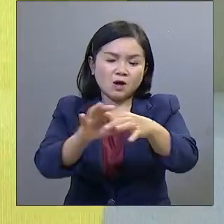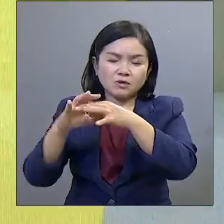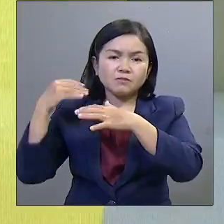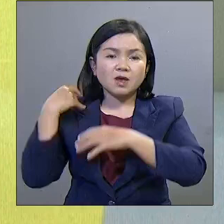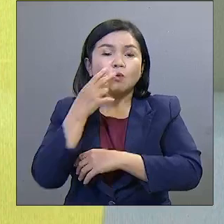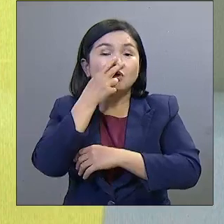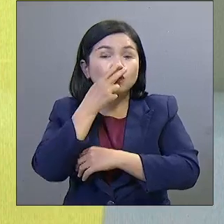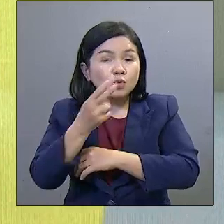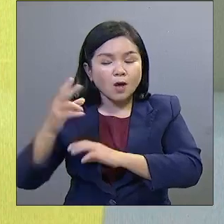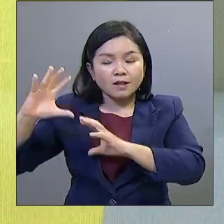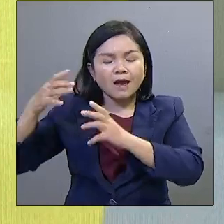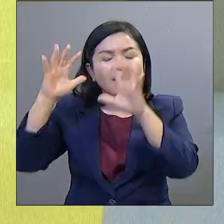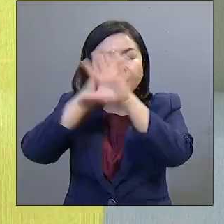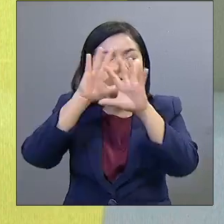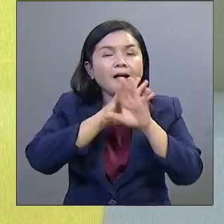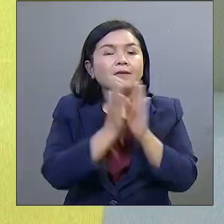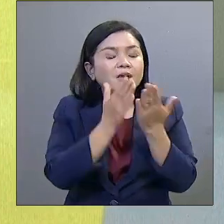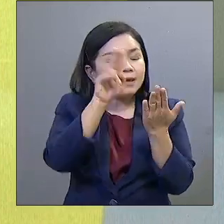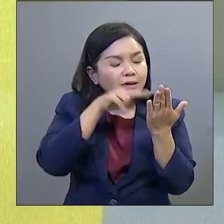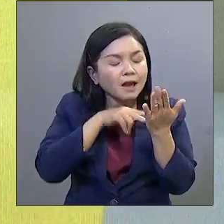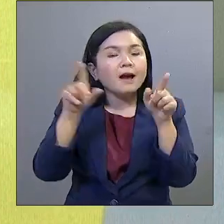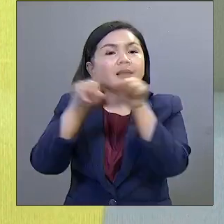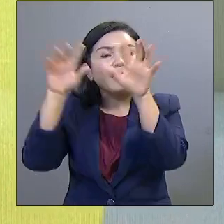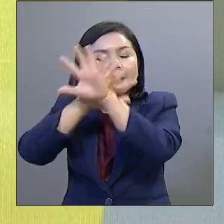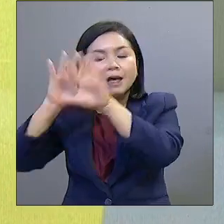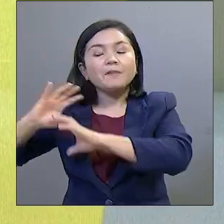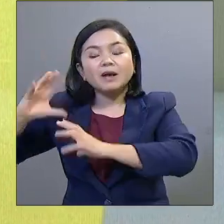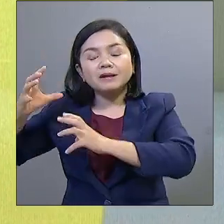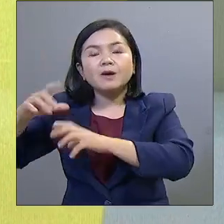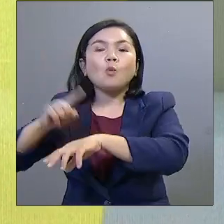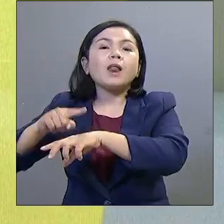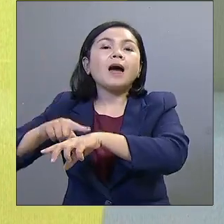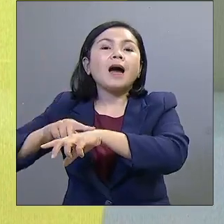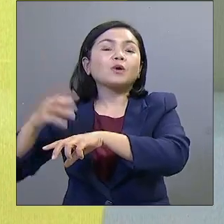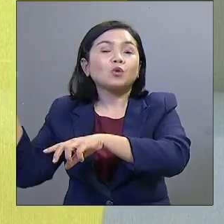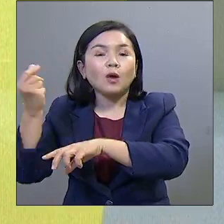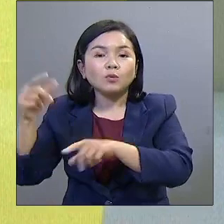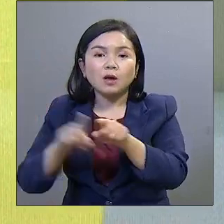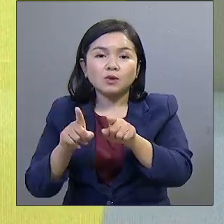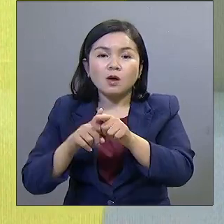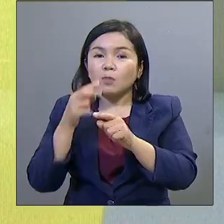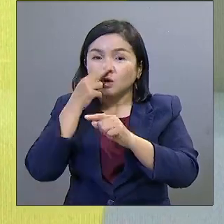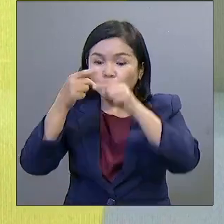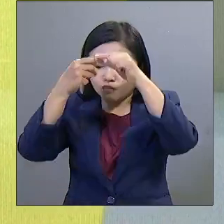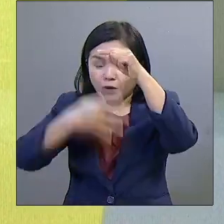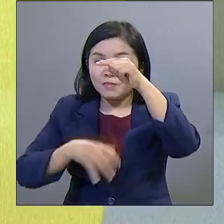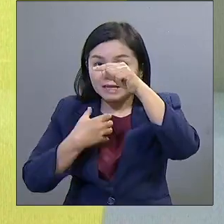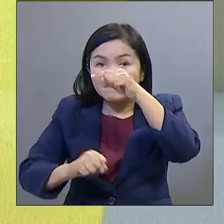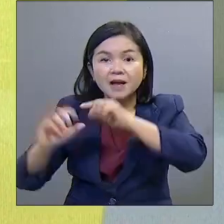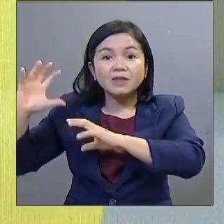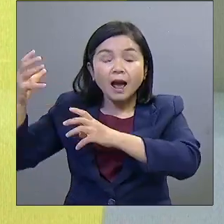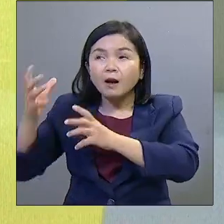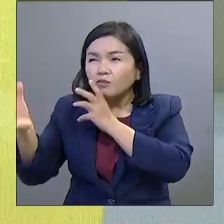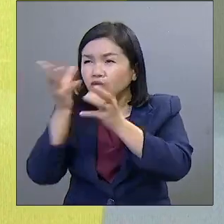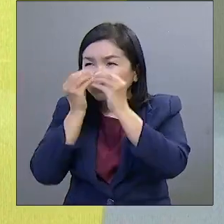หนังเนี่ยเหมือนเราอ่านหนังสือนะอยากอ่านหนังสือหนึ่งเล่มก็เท่ากับหนังหนึ่งเรื่องแต่อันนี้ย่นระยะเวลาไงส่วนตัวเคยไปดู10เรื่องโอ้วันนั้นดูเหมือนแบบเติมเต็ม